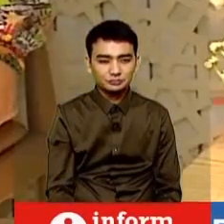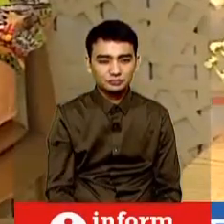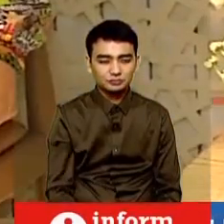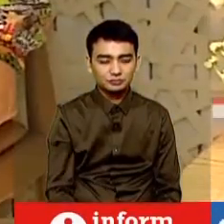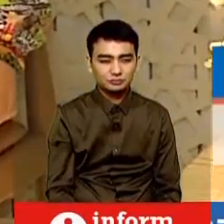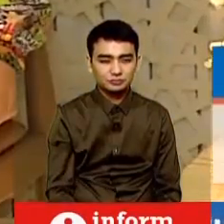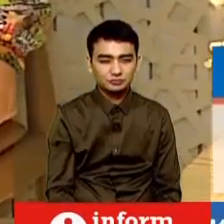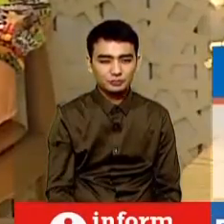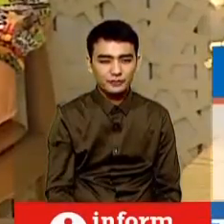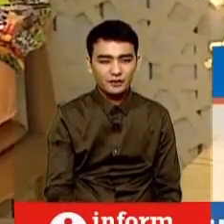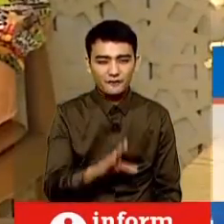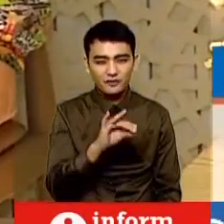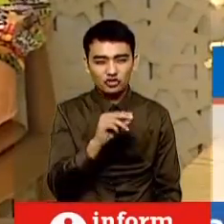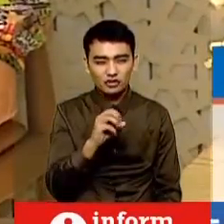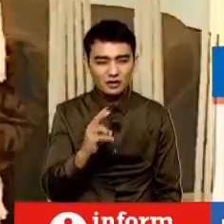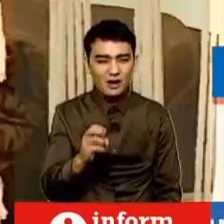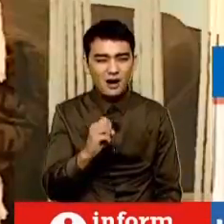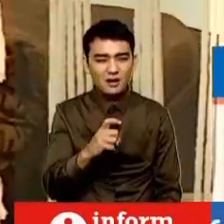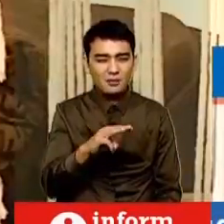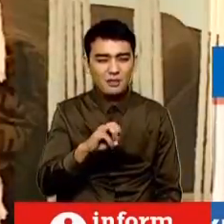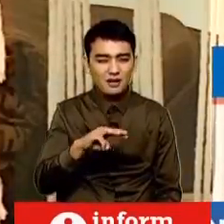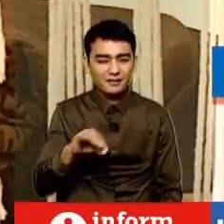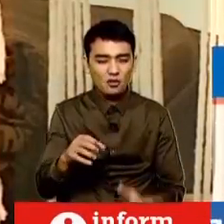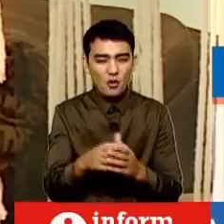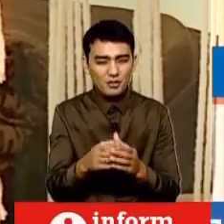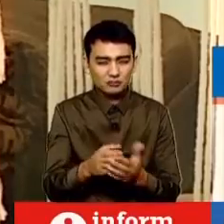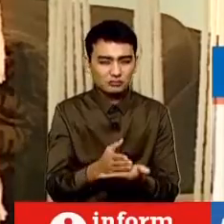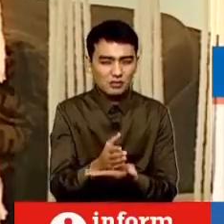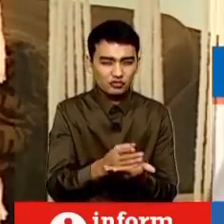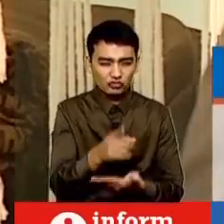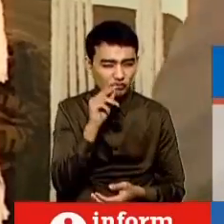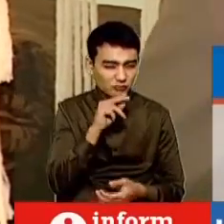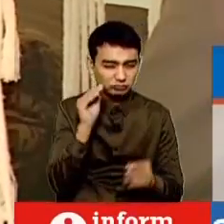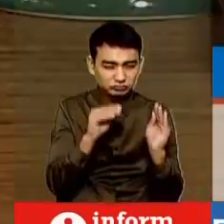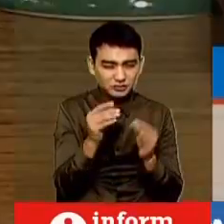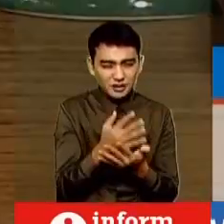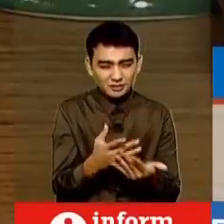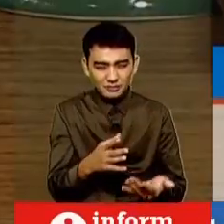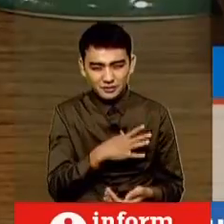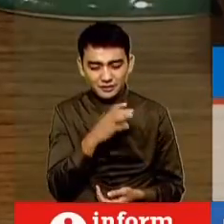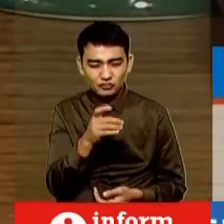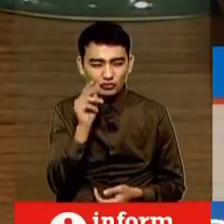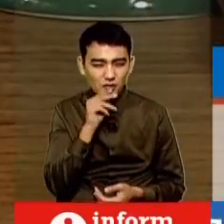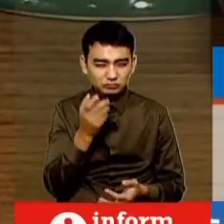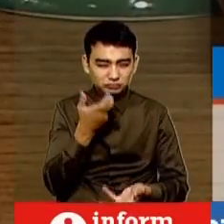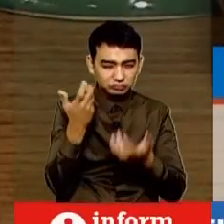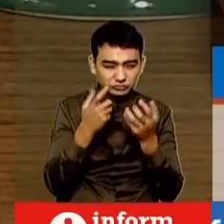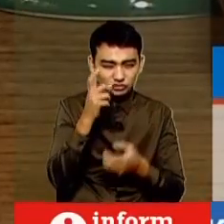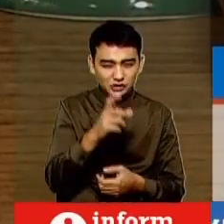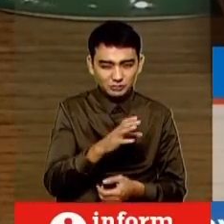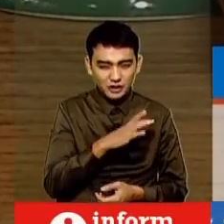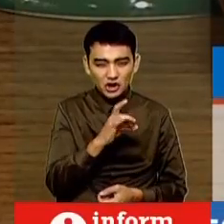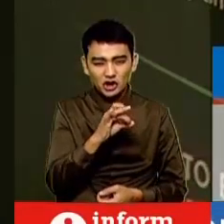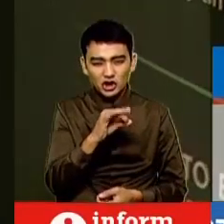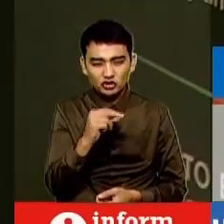Виджита Бхиттарачи Ахмати компаниясында ұзақ жылдық тәжірибесі бар шай шебері. Бұған дейін еліміздің шай ішу дәстүрін зерттеген маман жаңадан